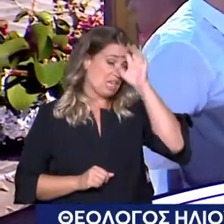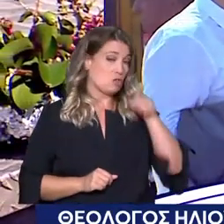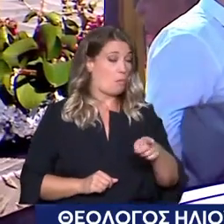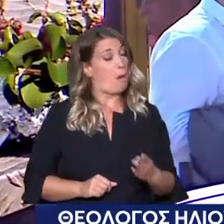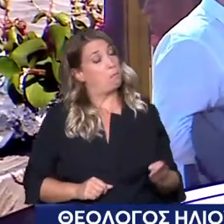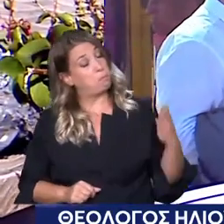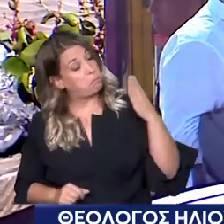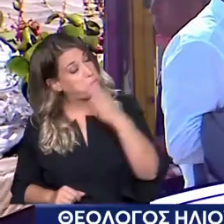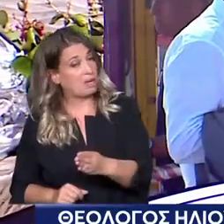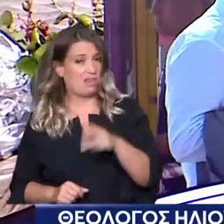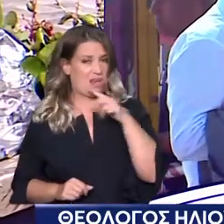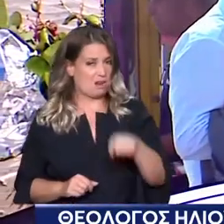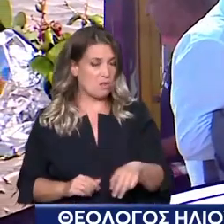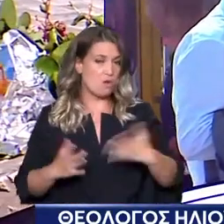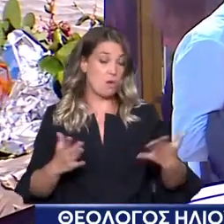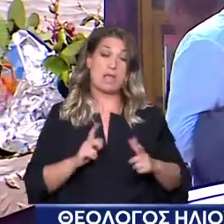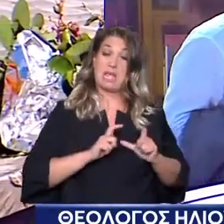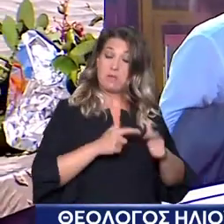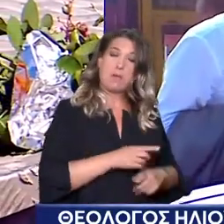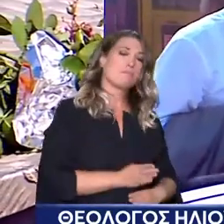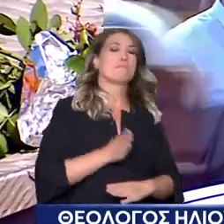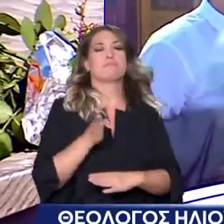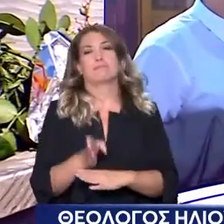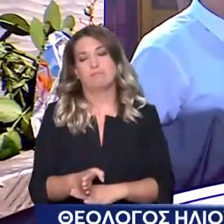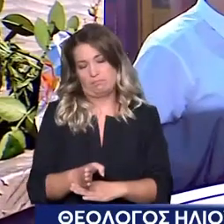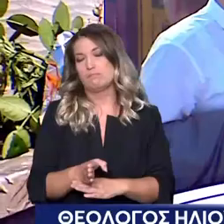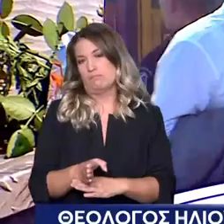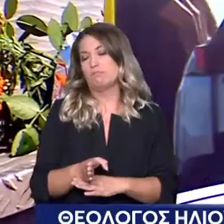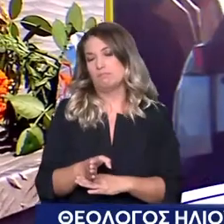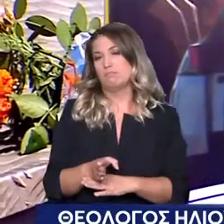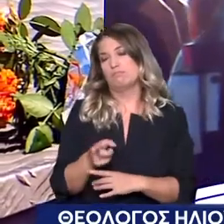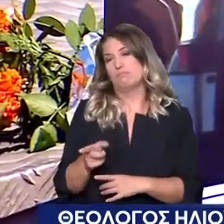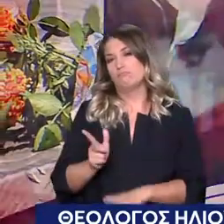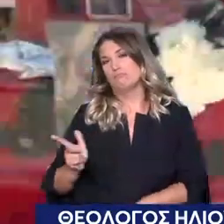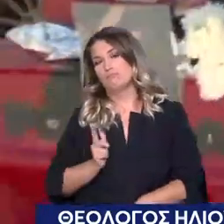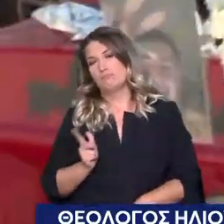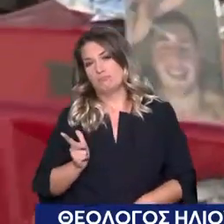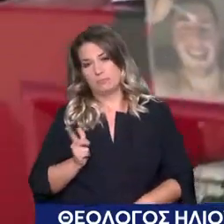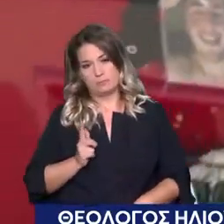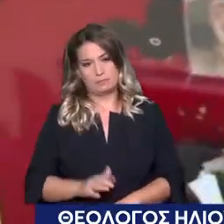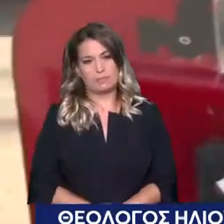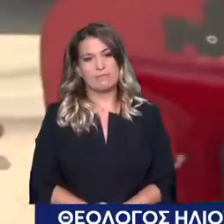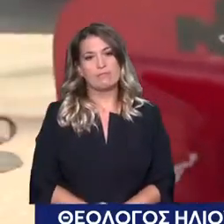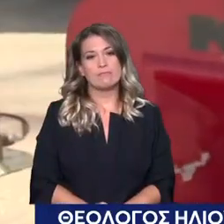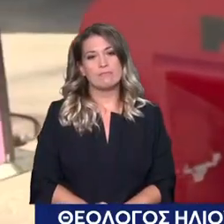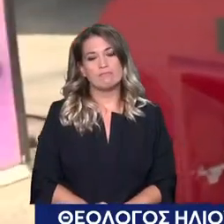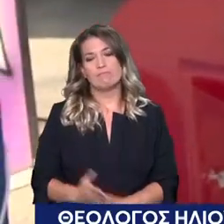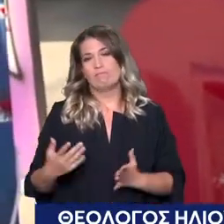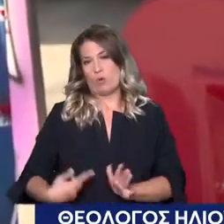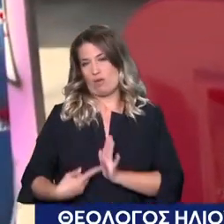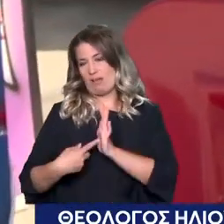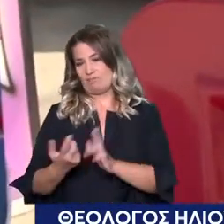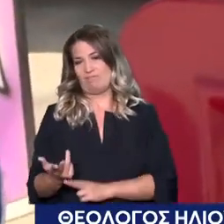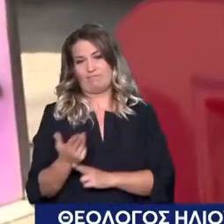αλλά και της οικογένειας. Πριν σου δώσουμε το λόγο και στον πατέρα για να μας πει και αυτός τι πληροφορίες έχει, να σας δείξουμε ότι σήμερα εδώ